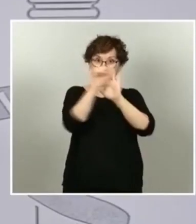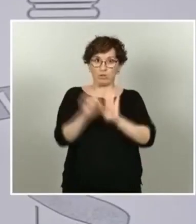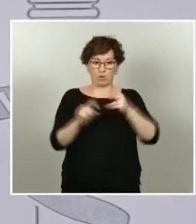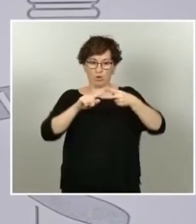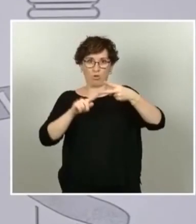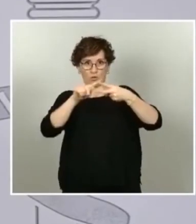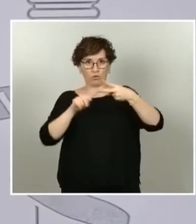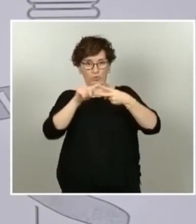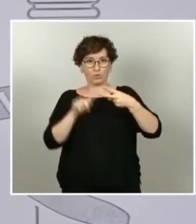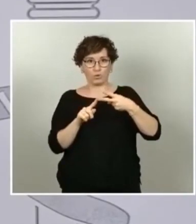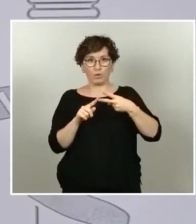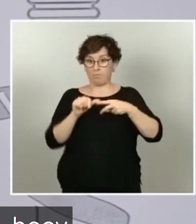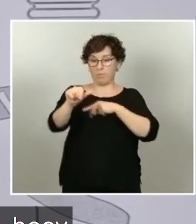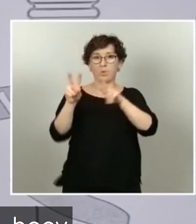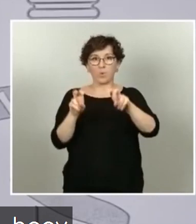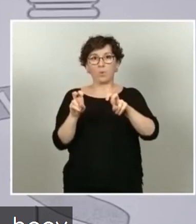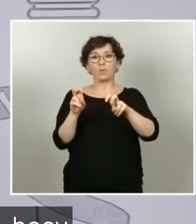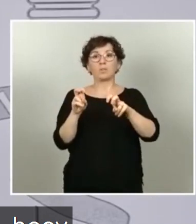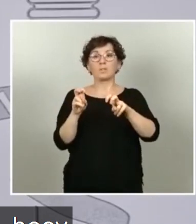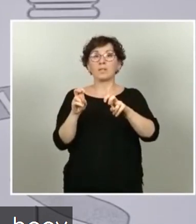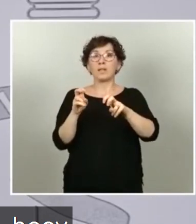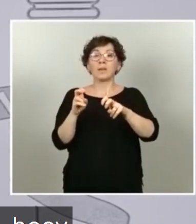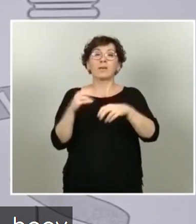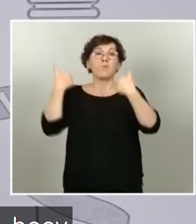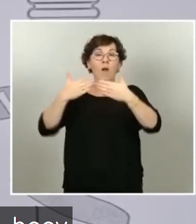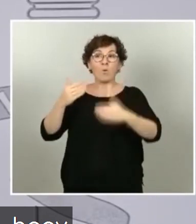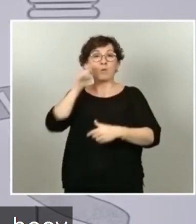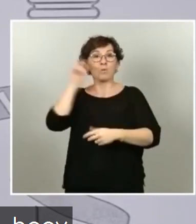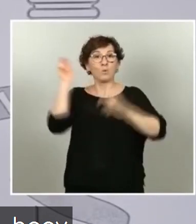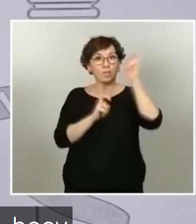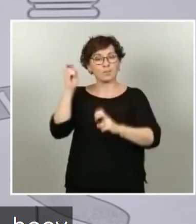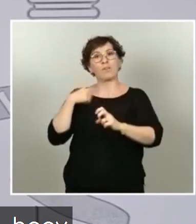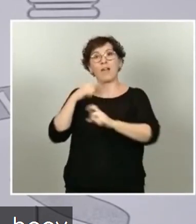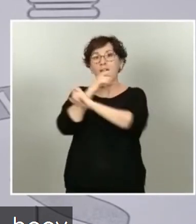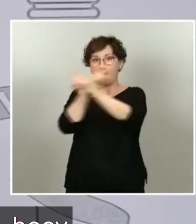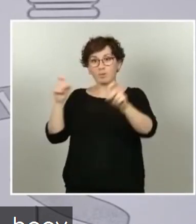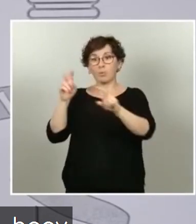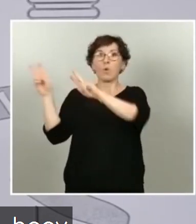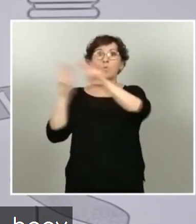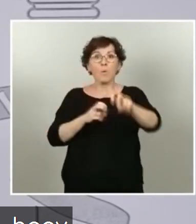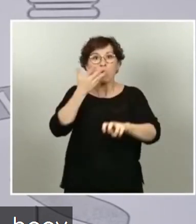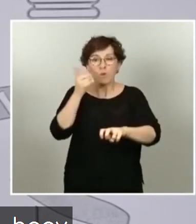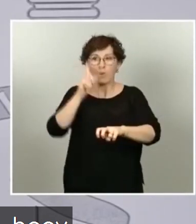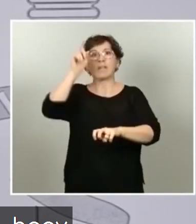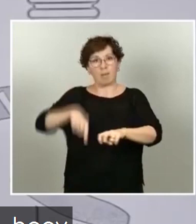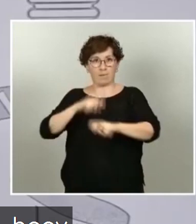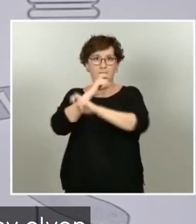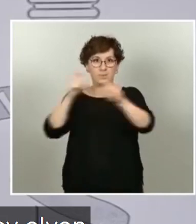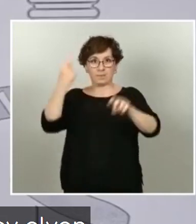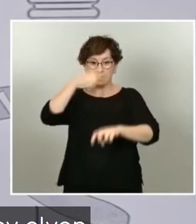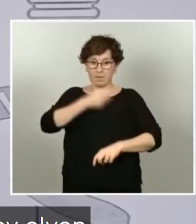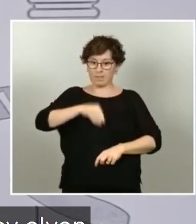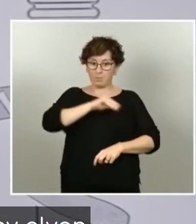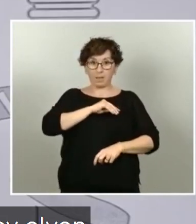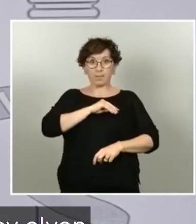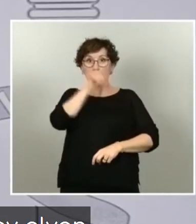siempre y a nuestros nuevos visitantes. Hoy les enviamos un mensaje a todos y a todas, y es que España os espera desde el mes de julio. Quien